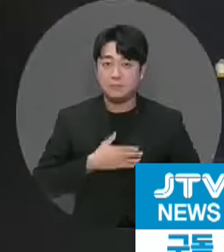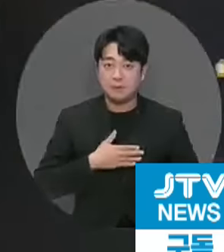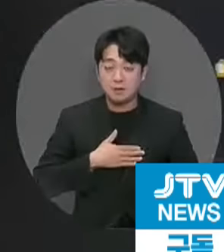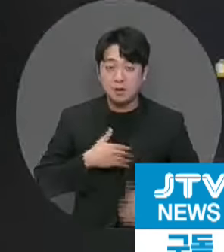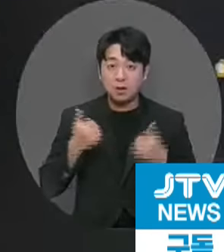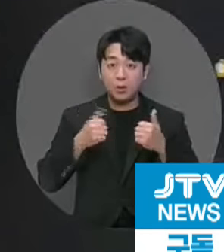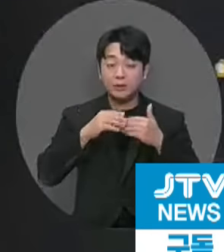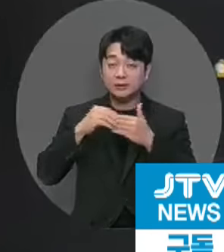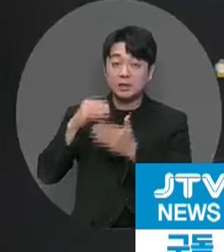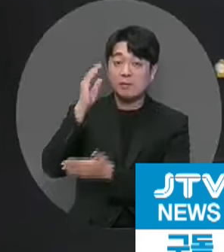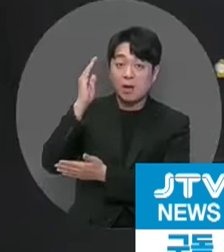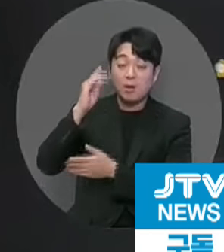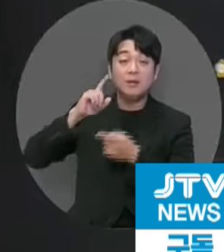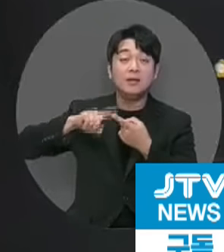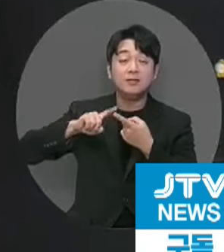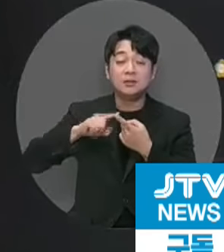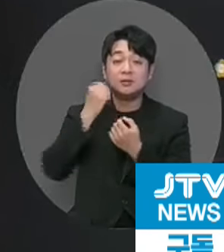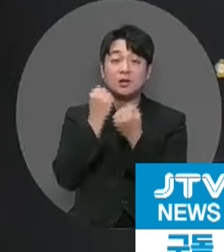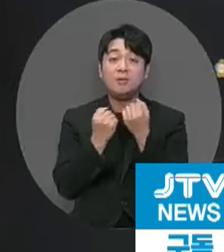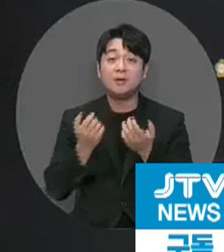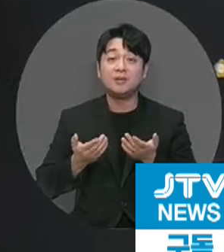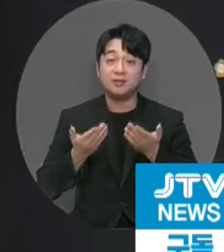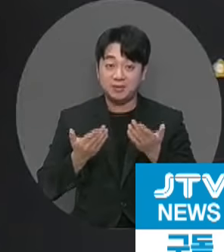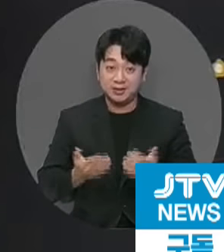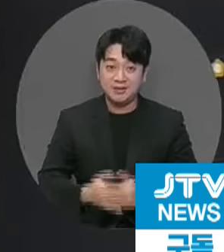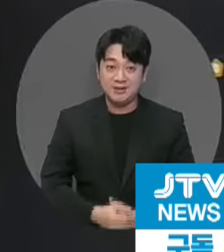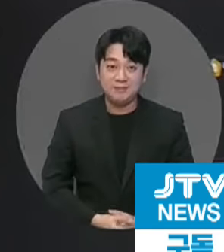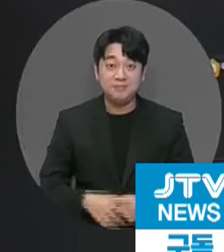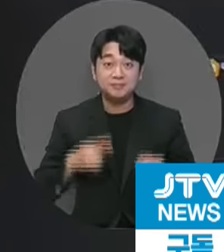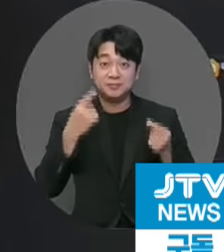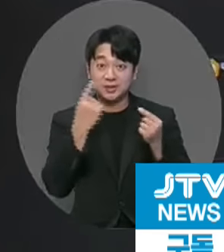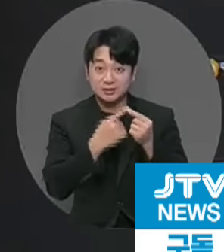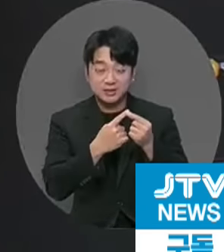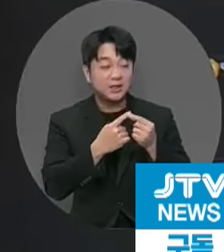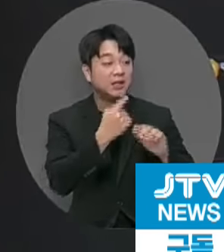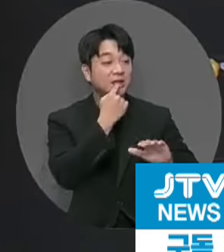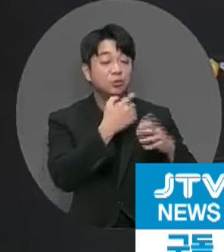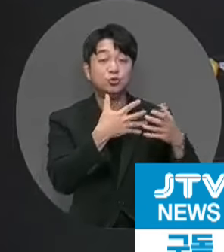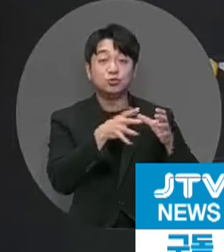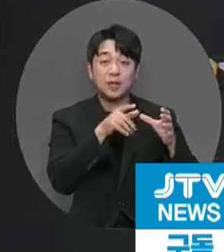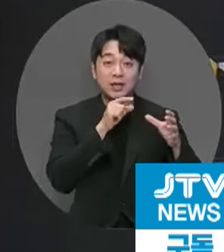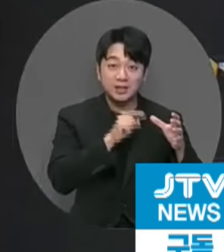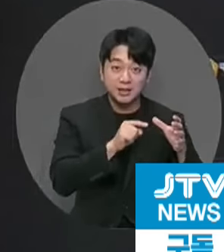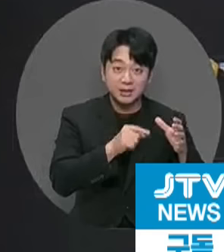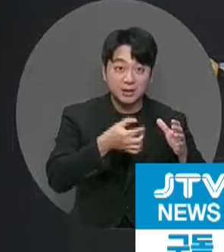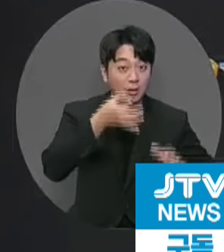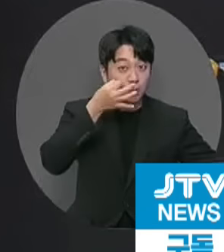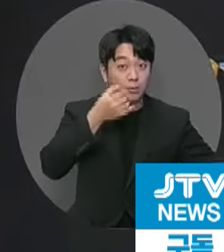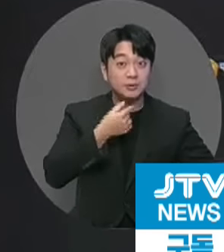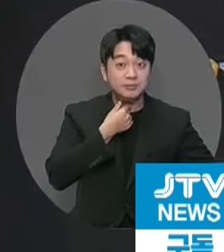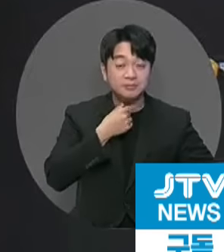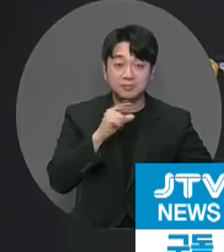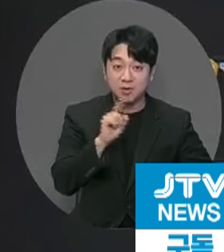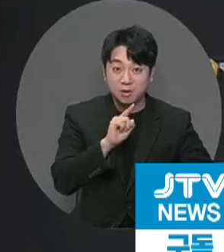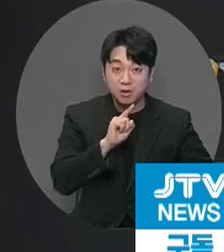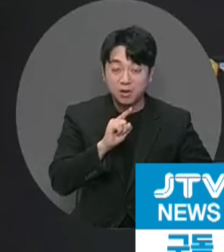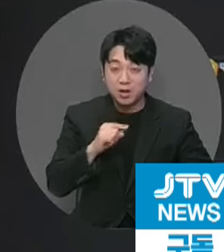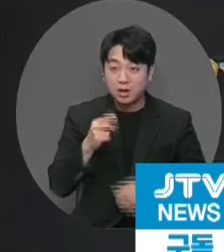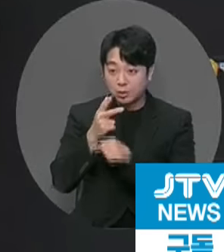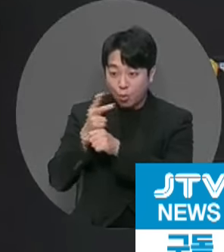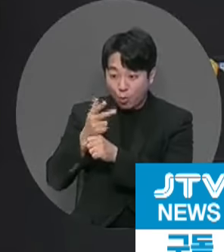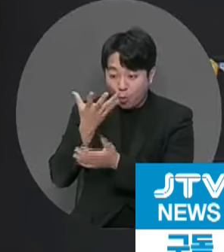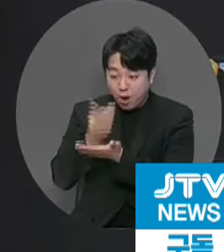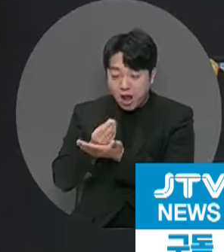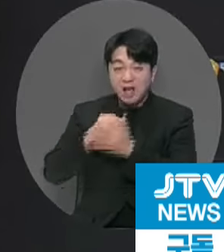드리겠습니다. 우선 첫째는 민주당이 보자고 하는 건 녹화본 전체가 아닙니다.